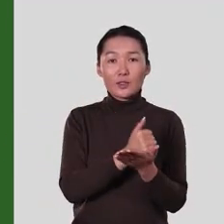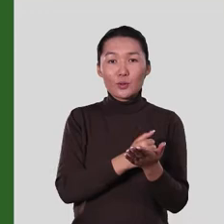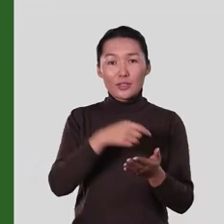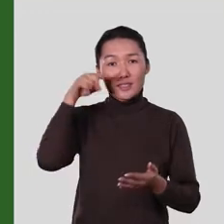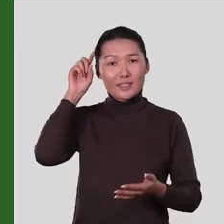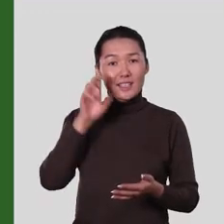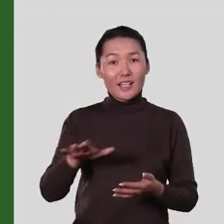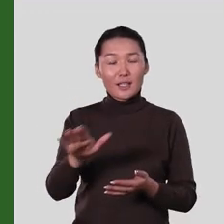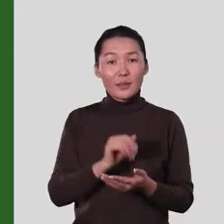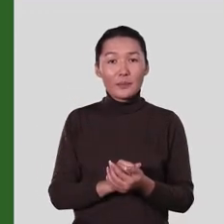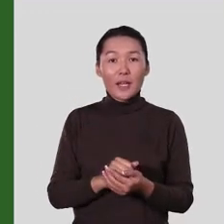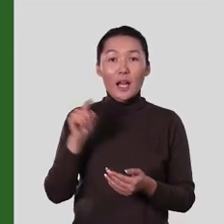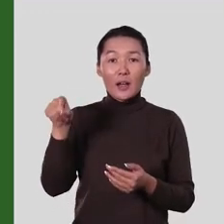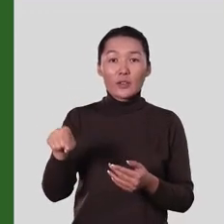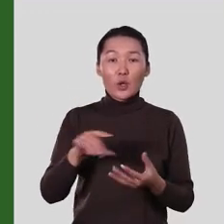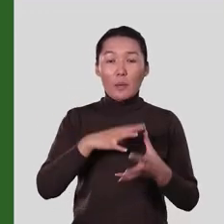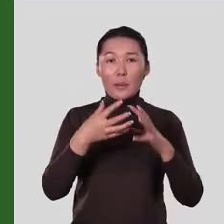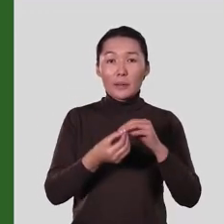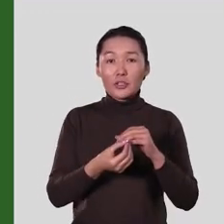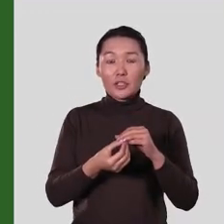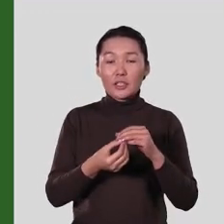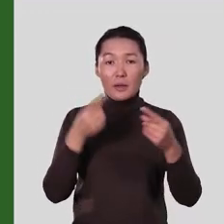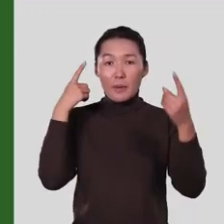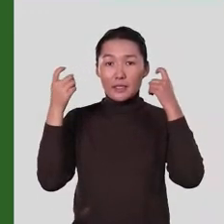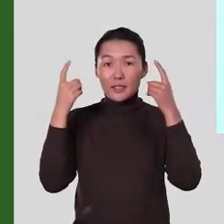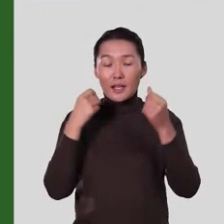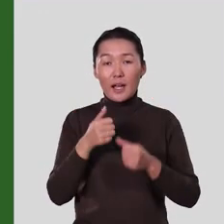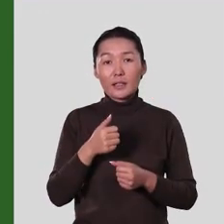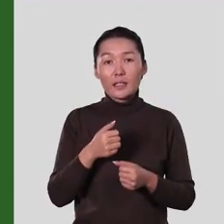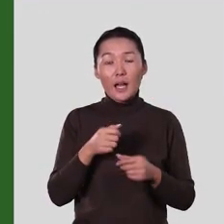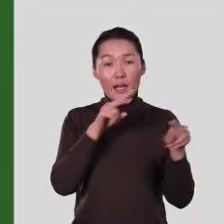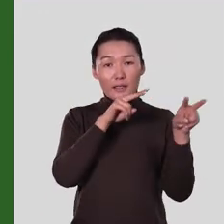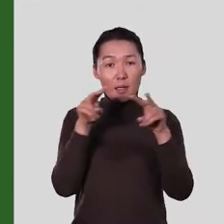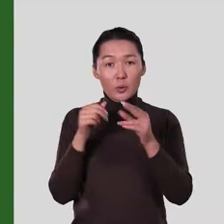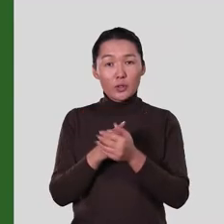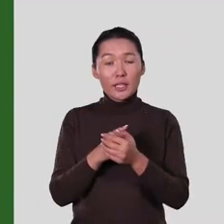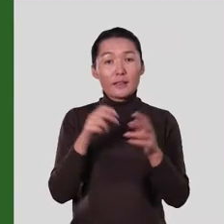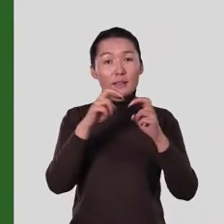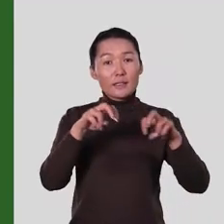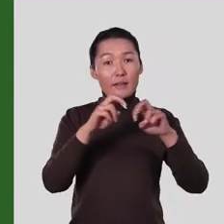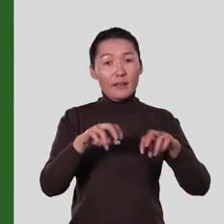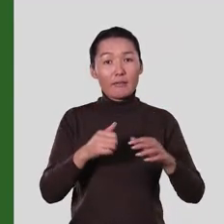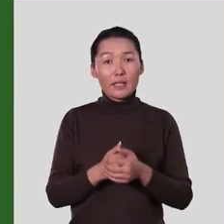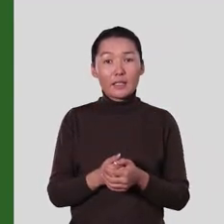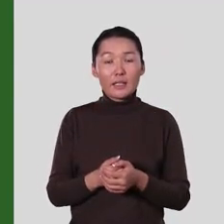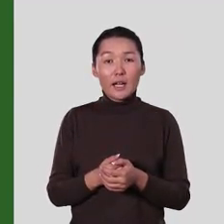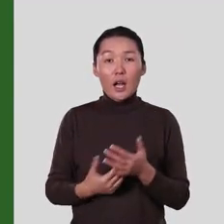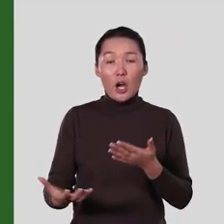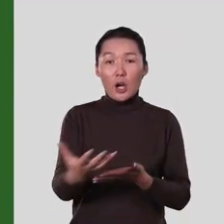В нем обобщены материалы гидрогеологических наблюдений и исследований,